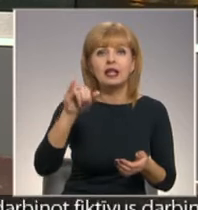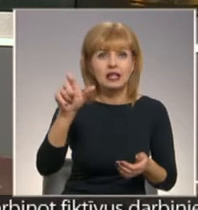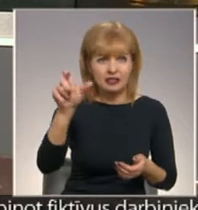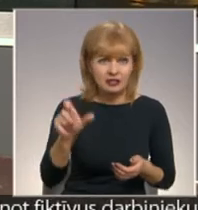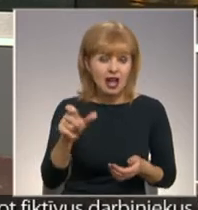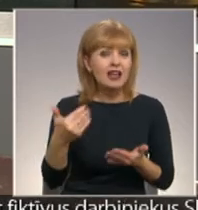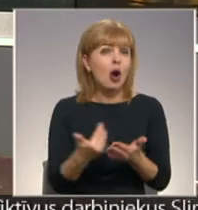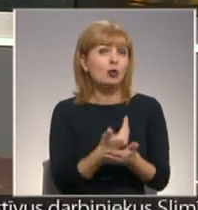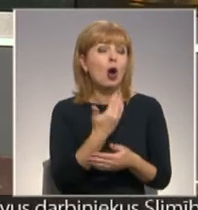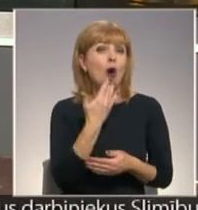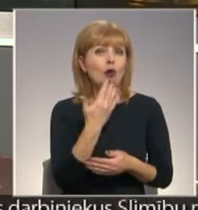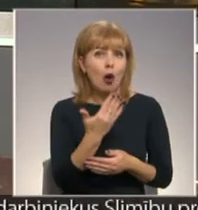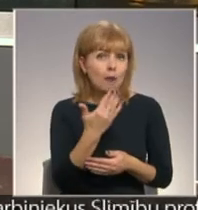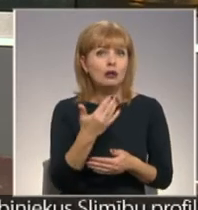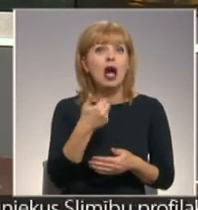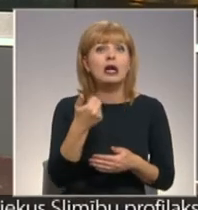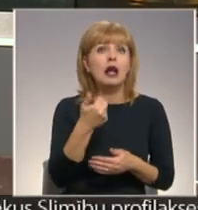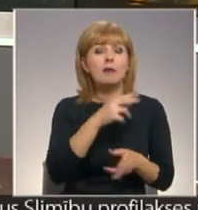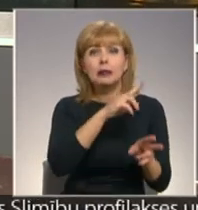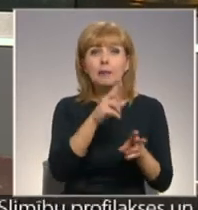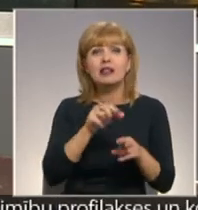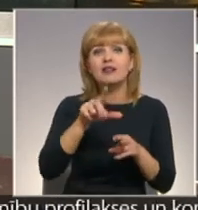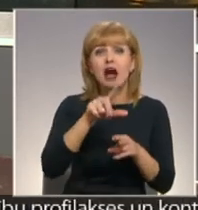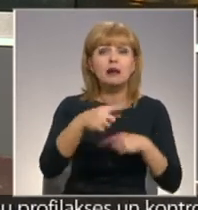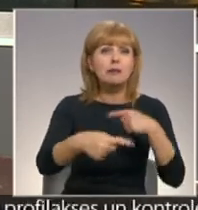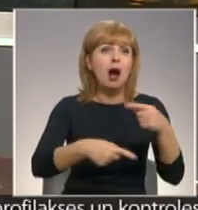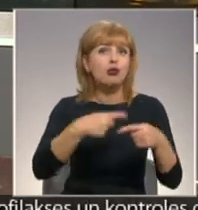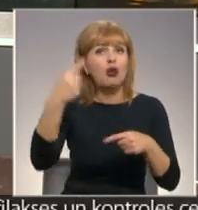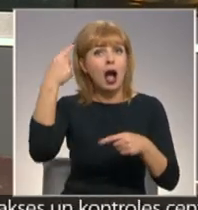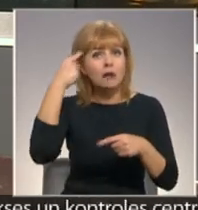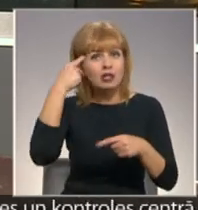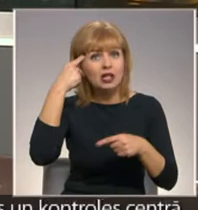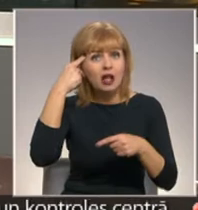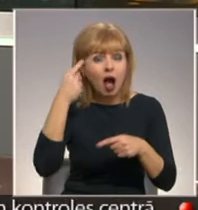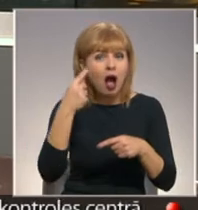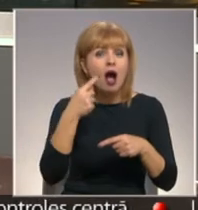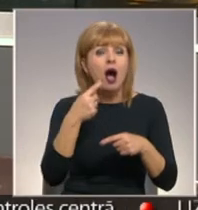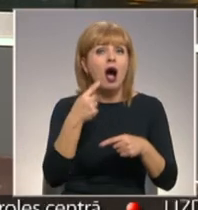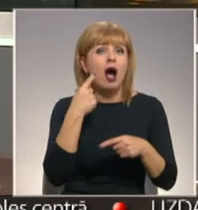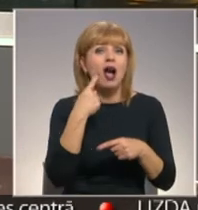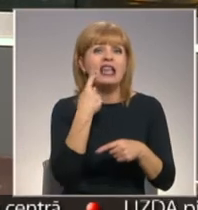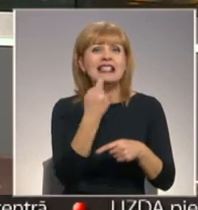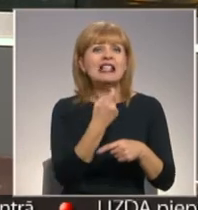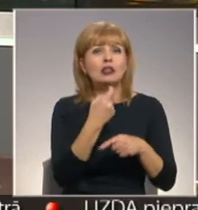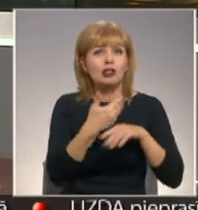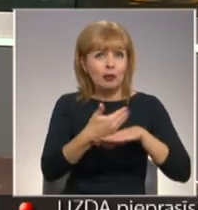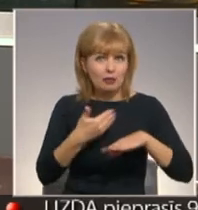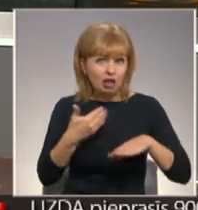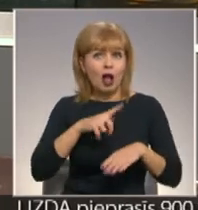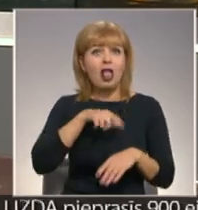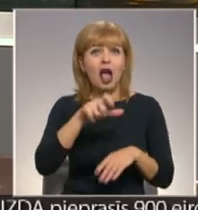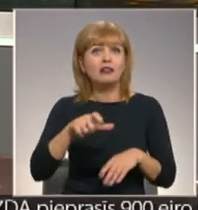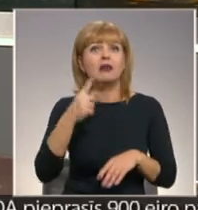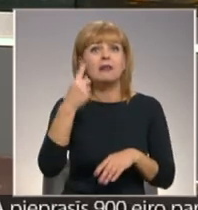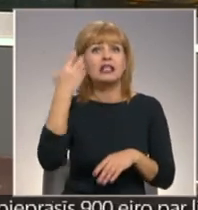pārskatīt vairāk paaudžu apziņā iesīkstējušo priekšstatu, ka latvieši bija vien svešu pavēļu pildītāji divu okupantu armijās un izvērtēt